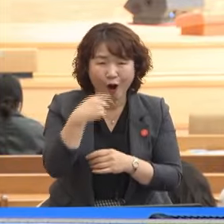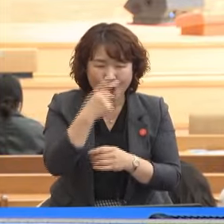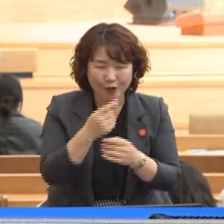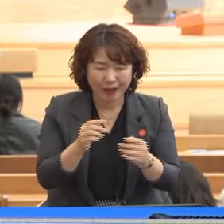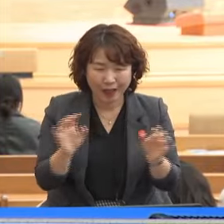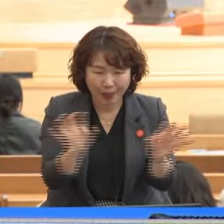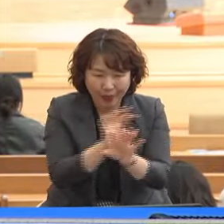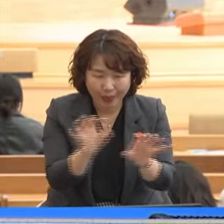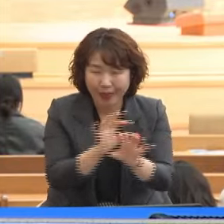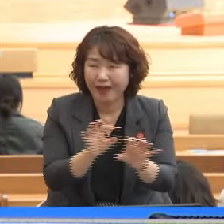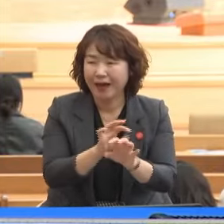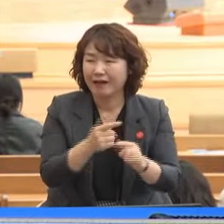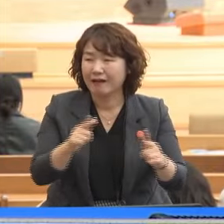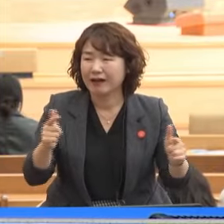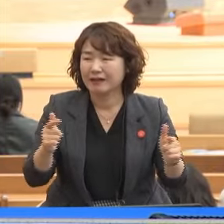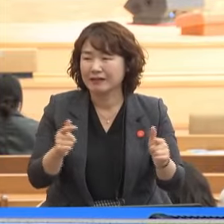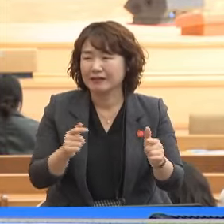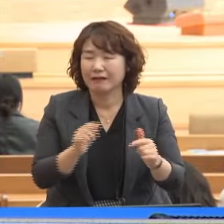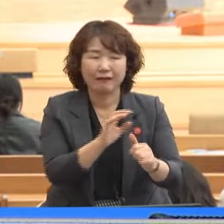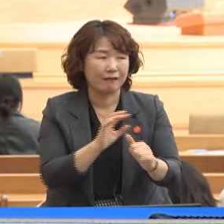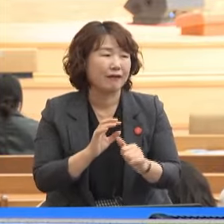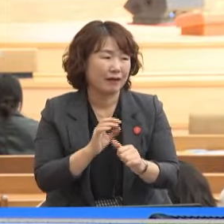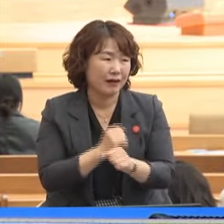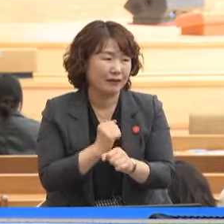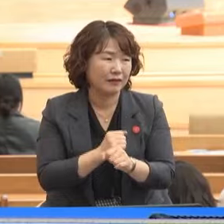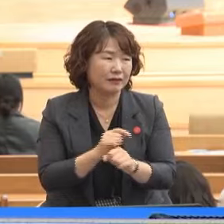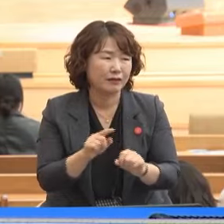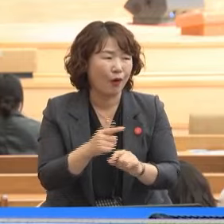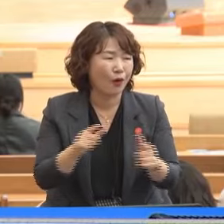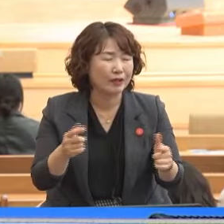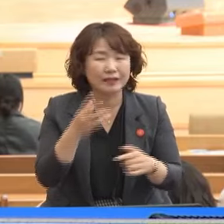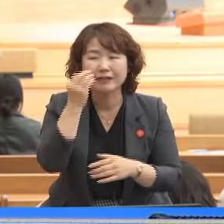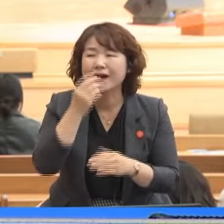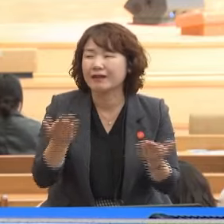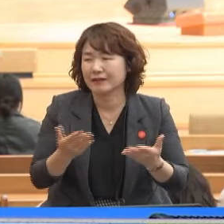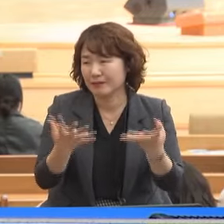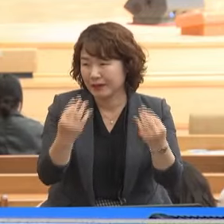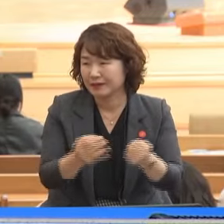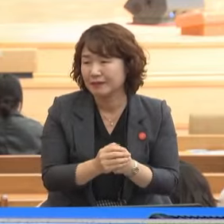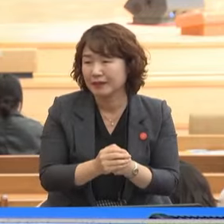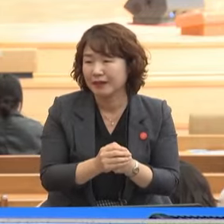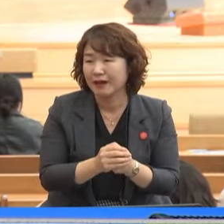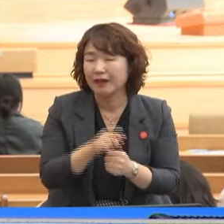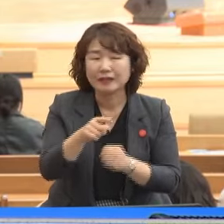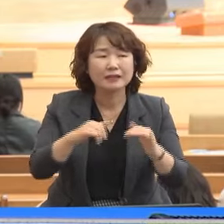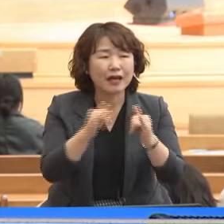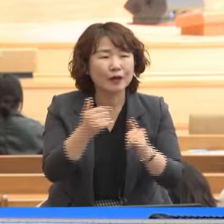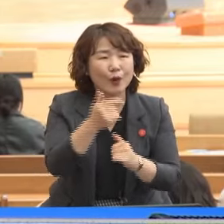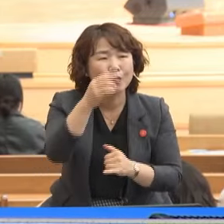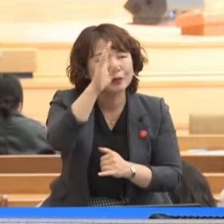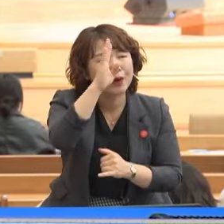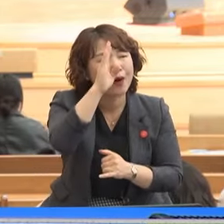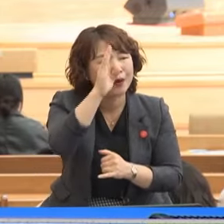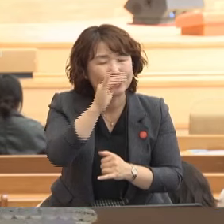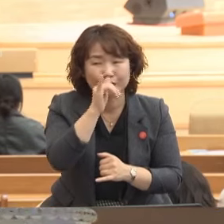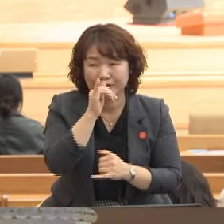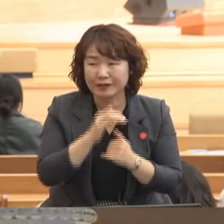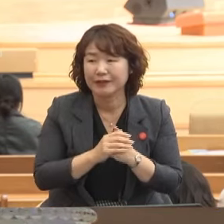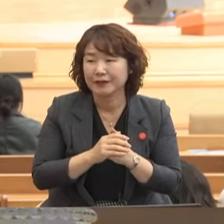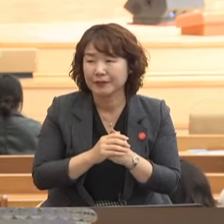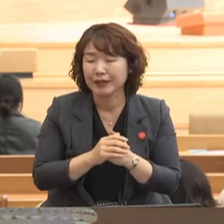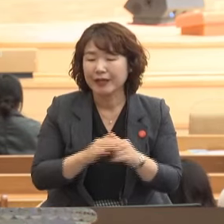하고 이토록 이 사회가 병들어가고 있는 그런 상황 속에서 어떻게 해야 되나? 오늘